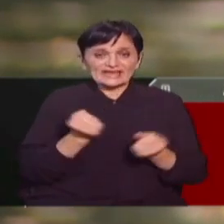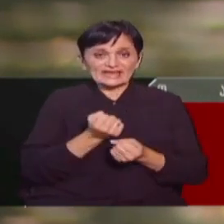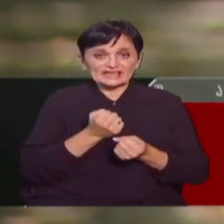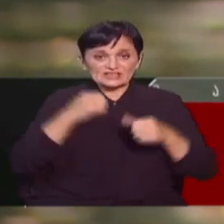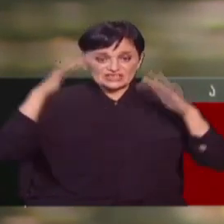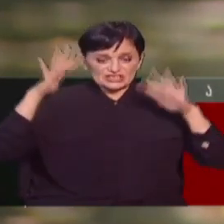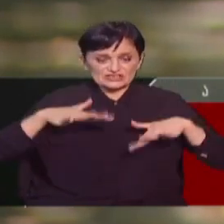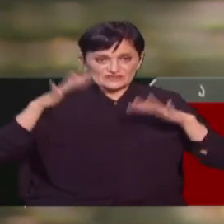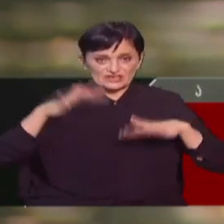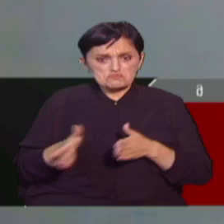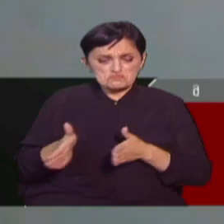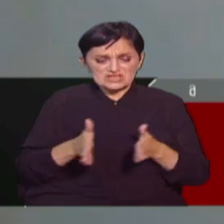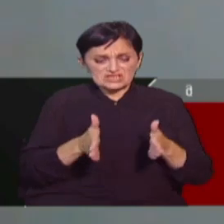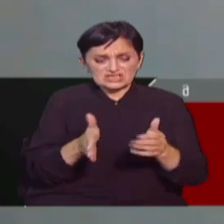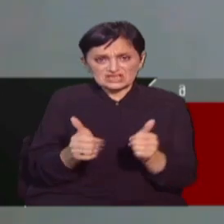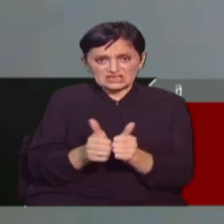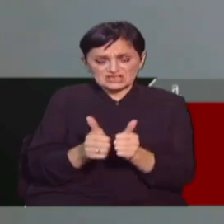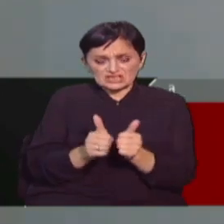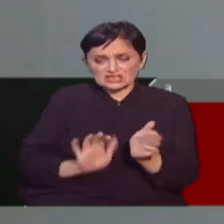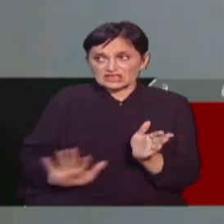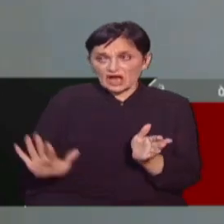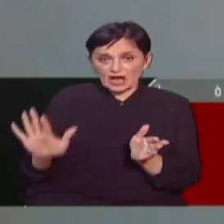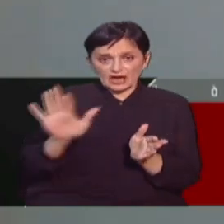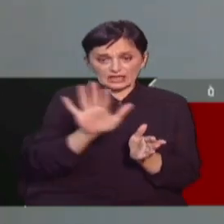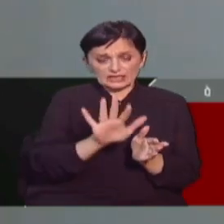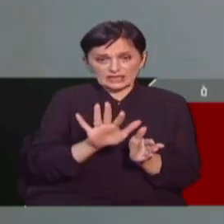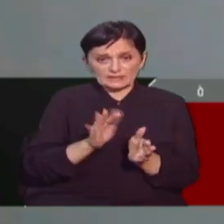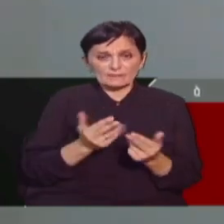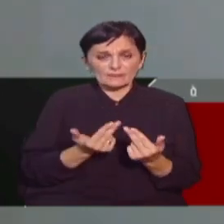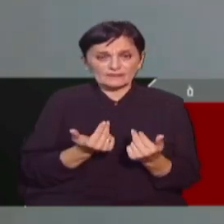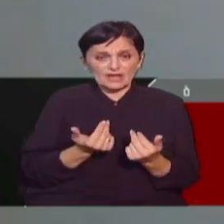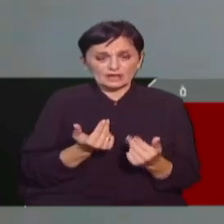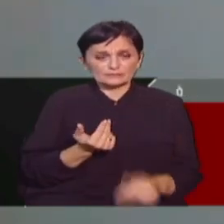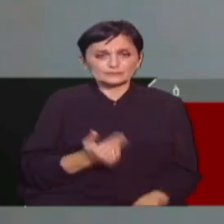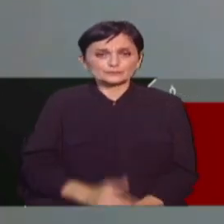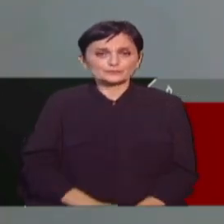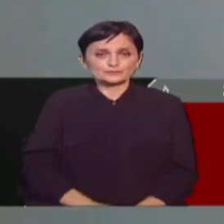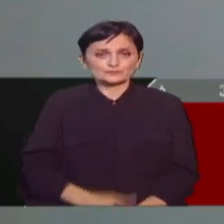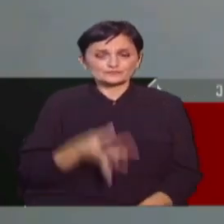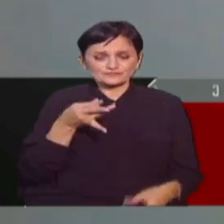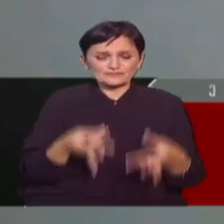მეცნიერებების სხვადასხვა დარგის ექსპერტები. Სპეციალისტებს თათია მაყაშვილი ელაპარაკა, დეტალებით ის პირდაპირ ეთერში გვერდება. თათია, გისმენთ.